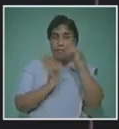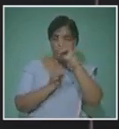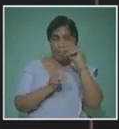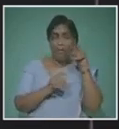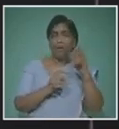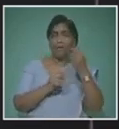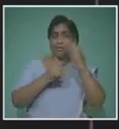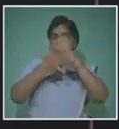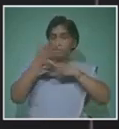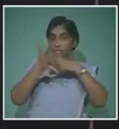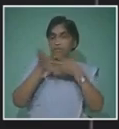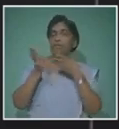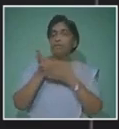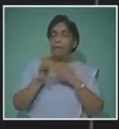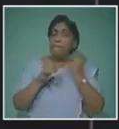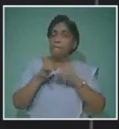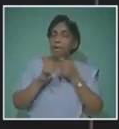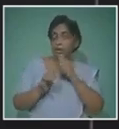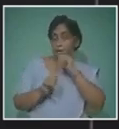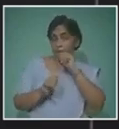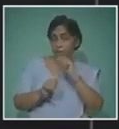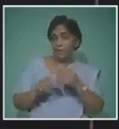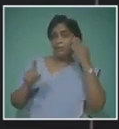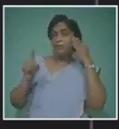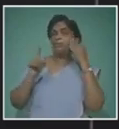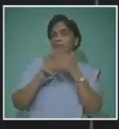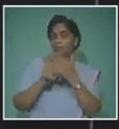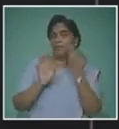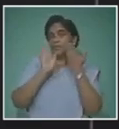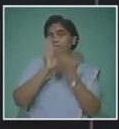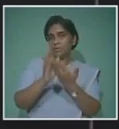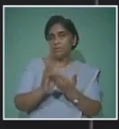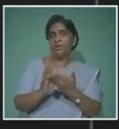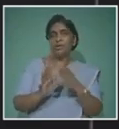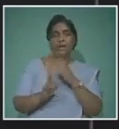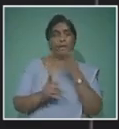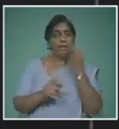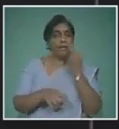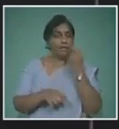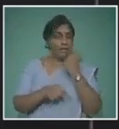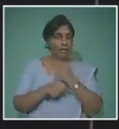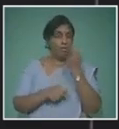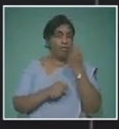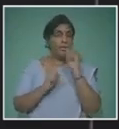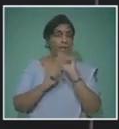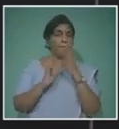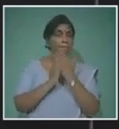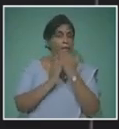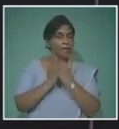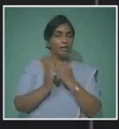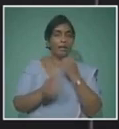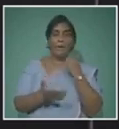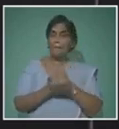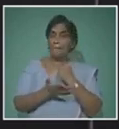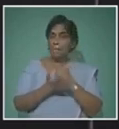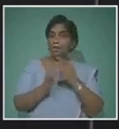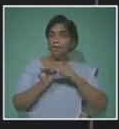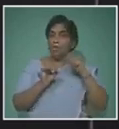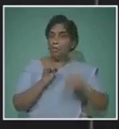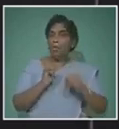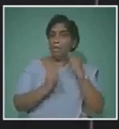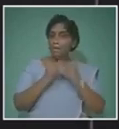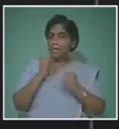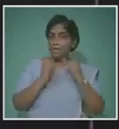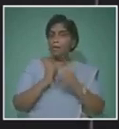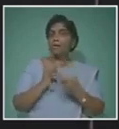හරි ප්‍රශ්නය හරියට ඇඩ්‍රස් කරලා මේක ගේන්න කියලා. රාජ්‍ය මූල්‍ය ප්‍රතිපත්තිය තියෙන වැරදි, මහ බැංකුවේ මුදල් මණ්ඩලය ගත්තු වැරදි